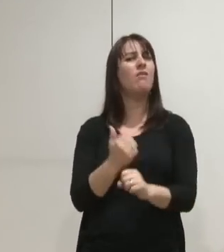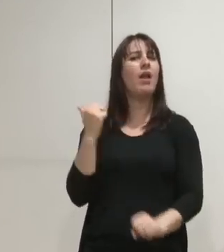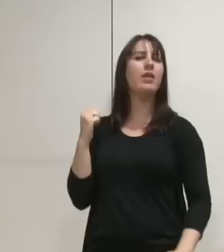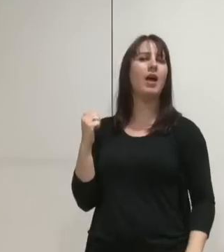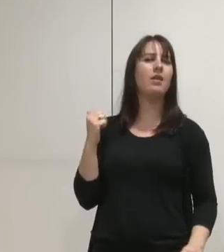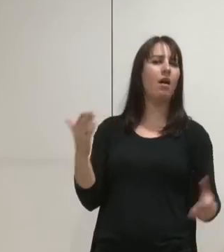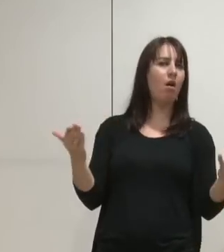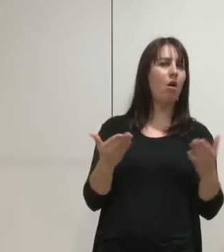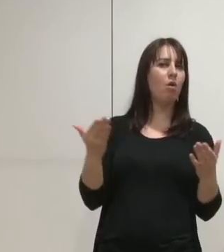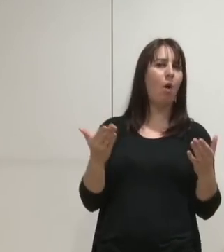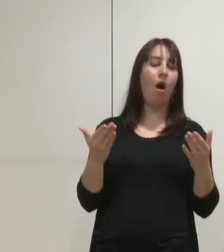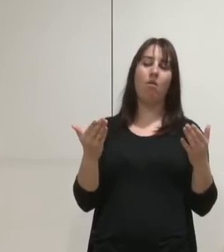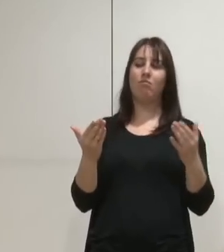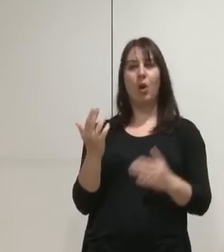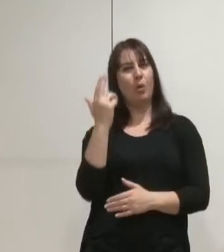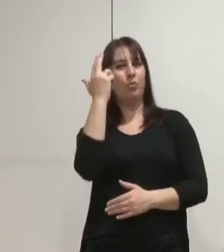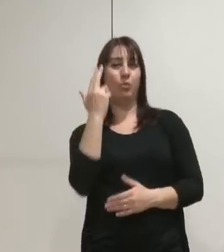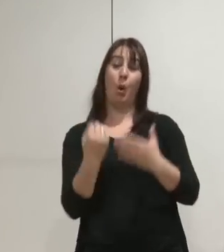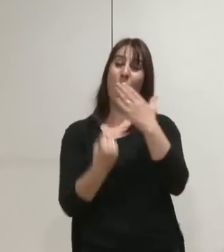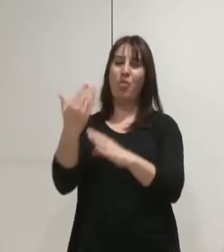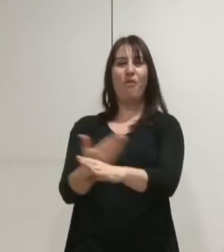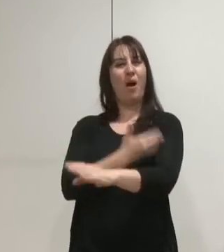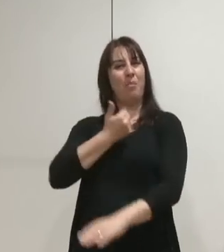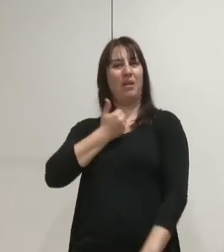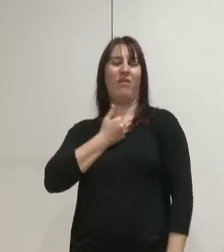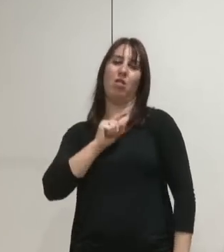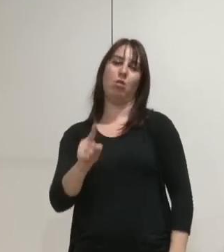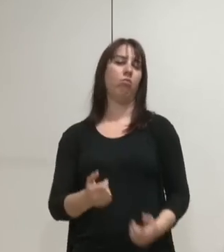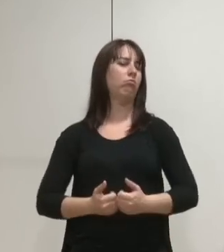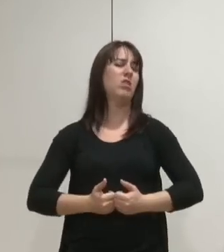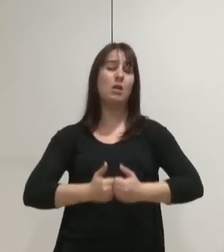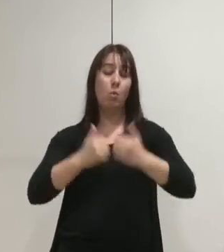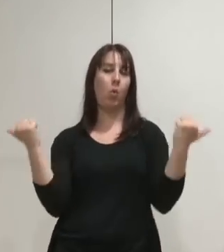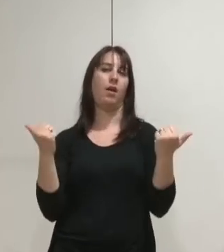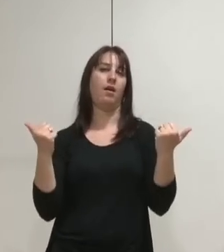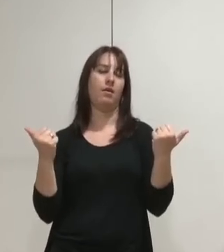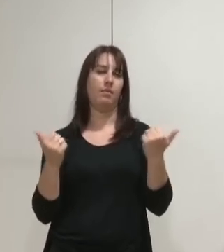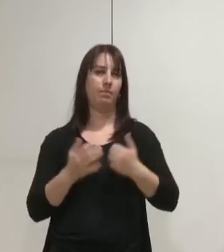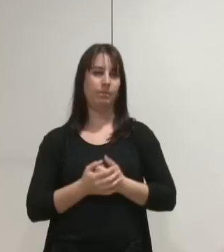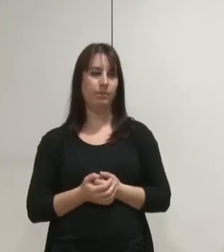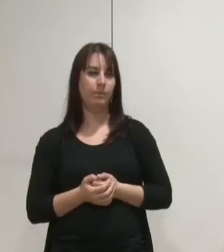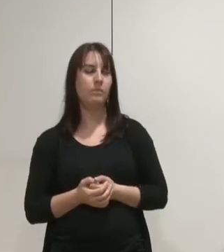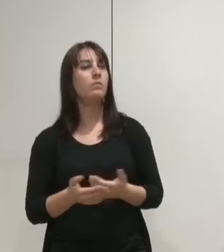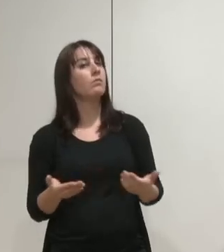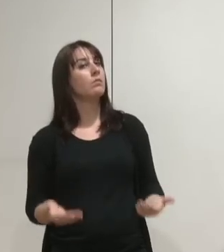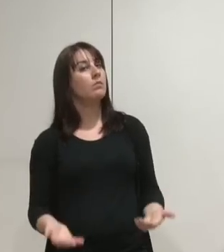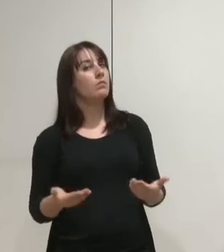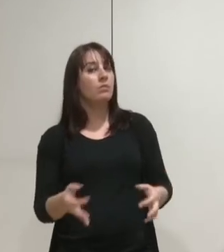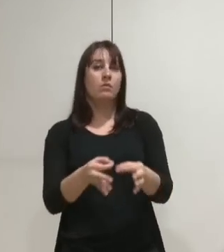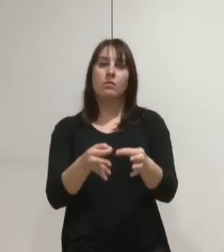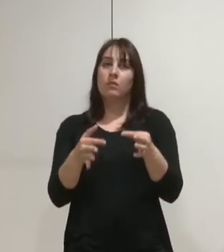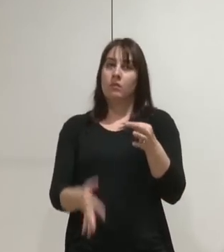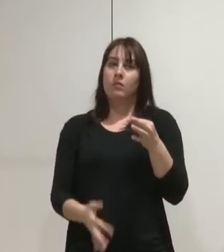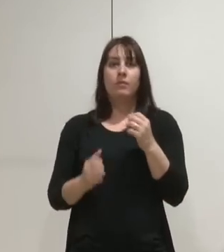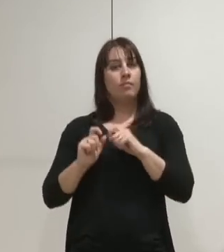an par l'arrivée de nouveaux actionnaires privés c'est tout l'inverse alors aujourd'hui vous en arrivez à lancer